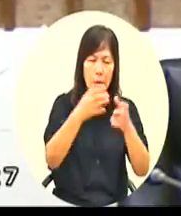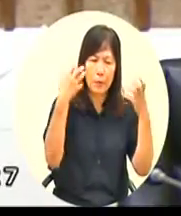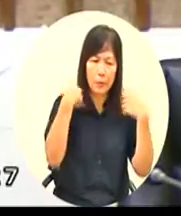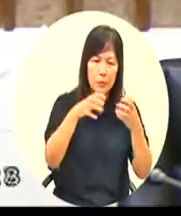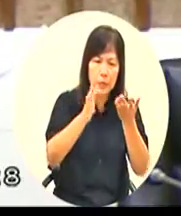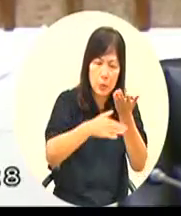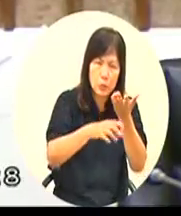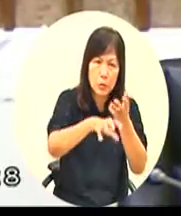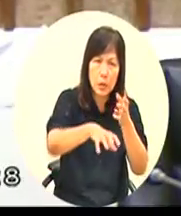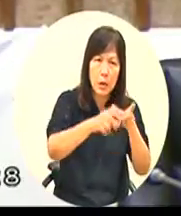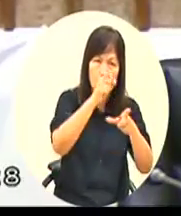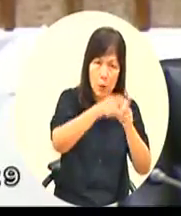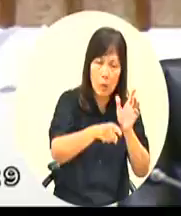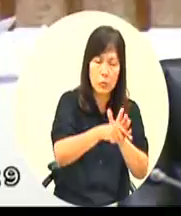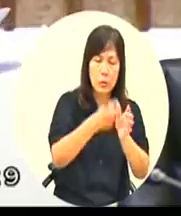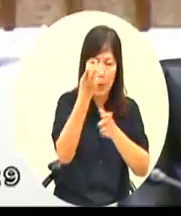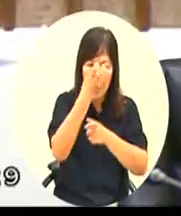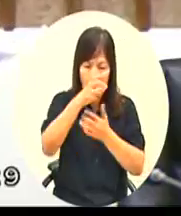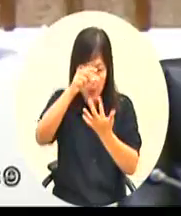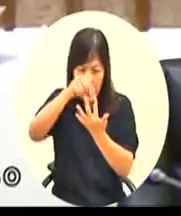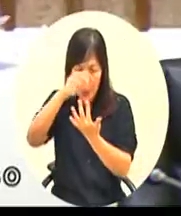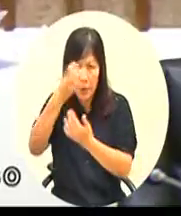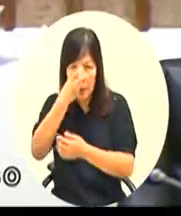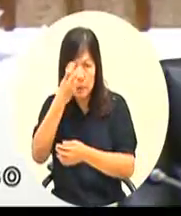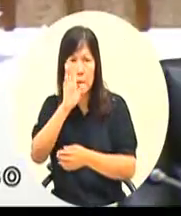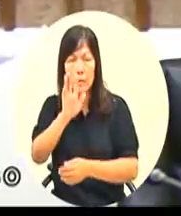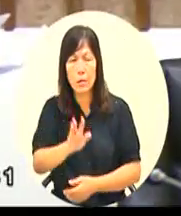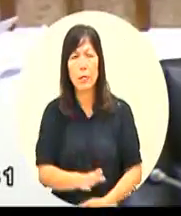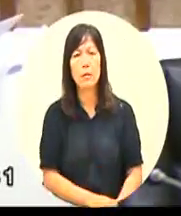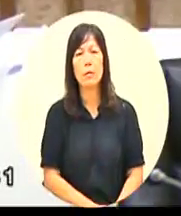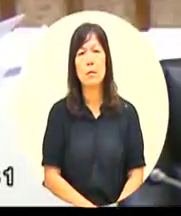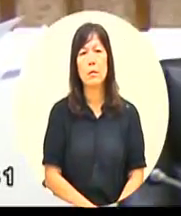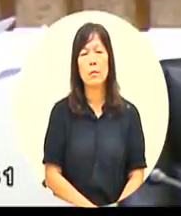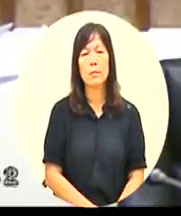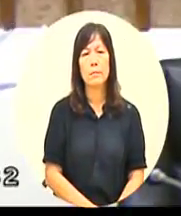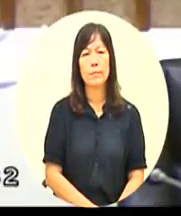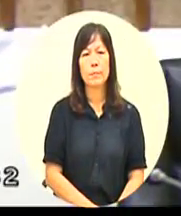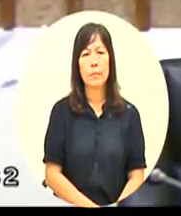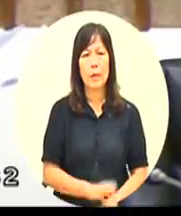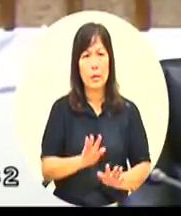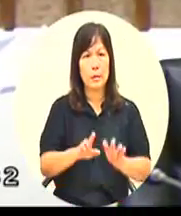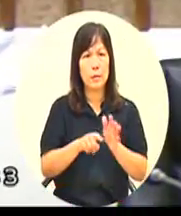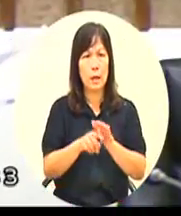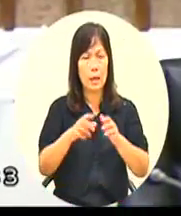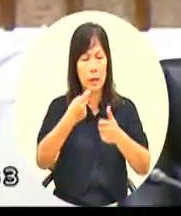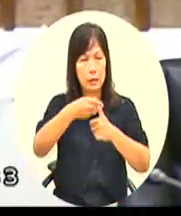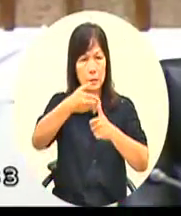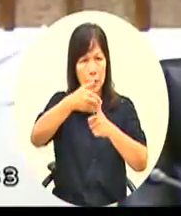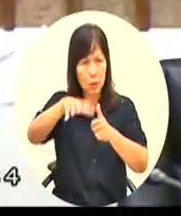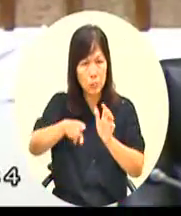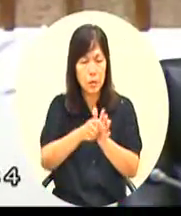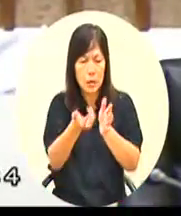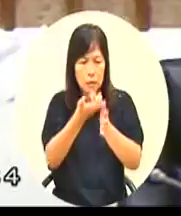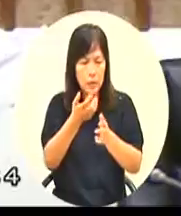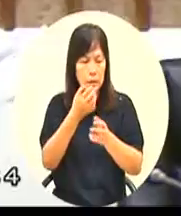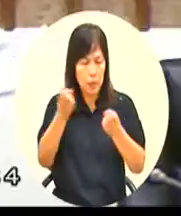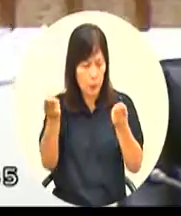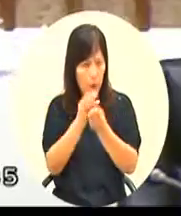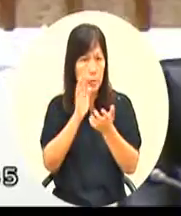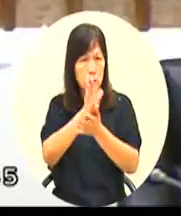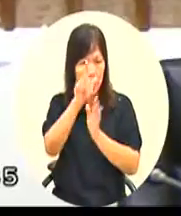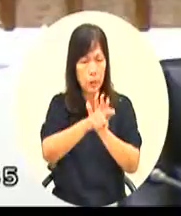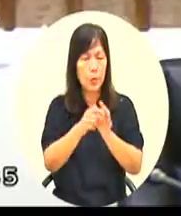材供应商来进行抽查的使用情况哦。那目前教育局这个是事情发生的时候，教育